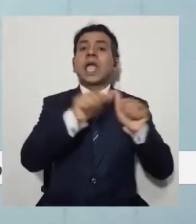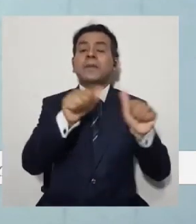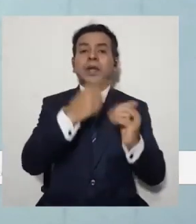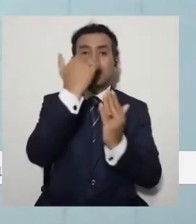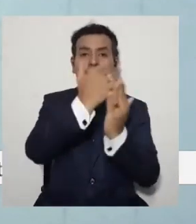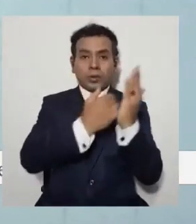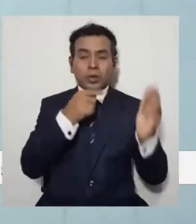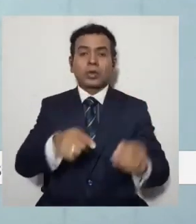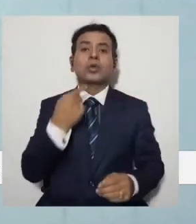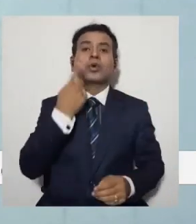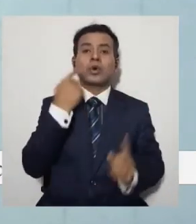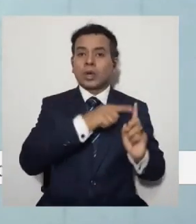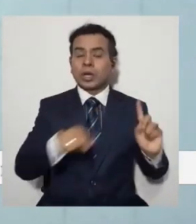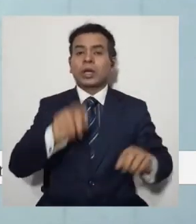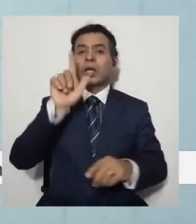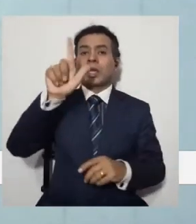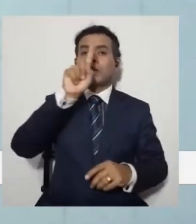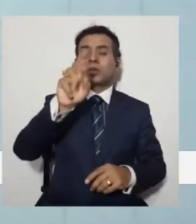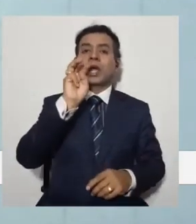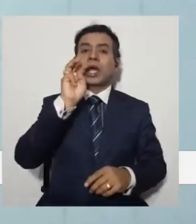71,839 জন এবং এ পর্যন্ত